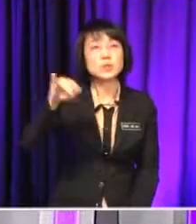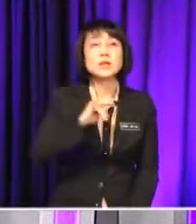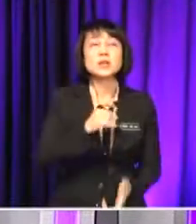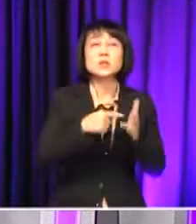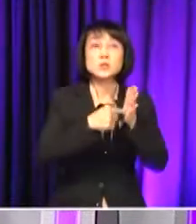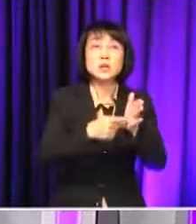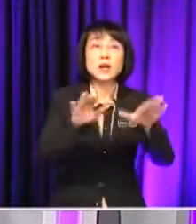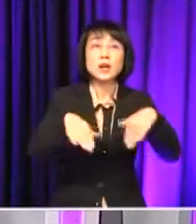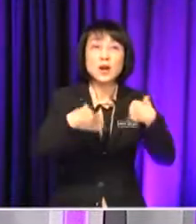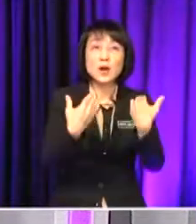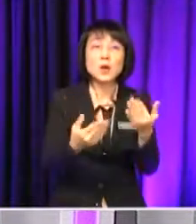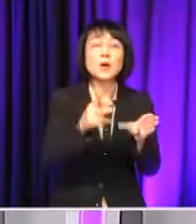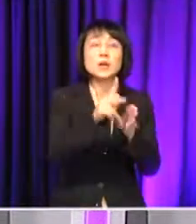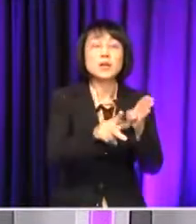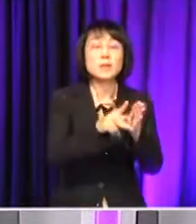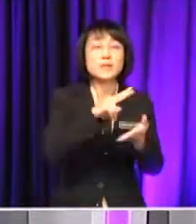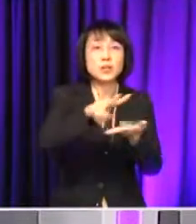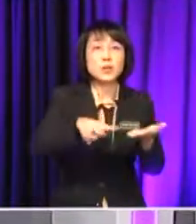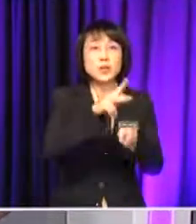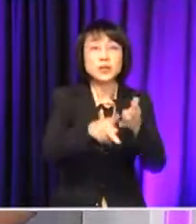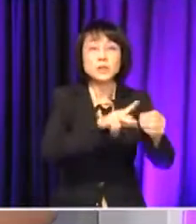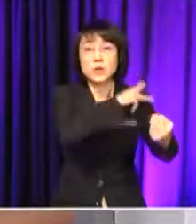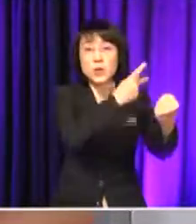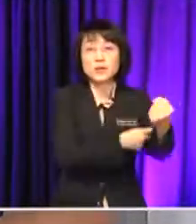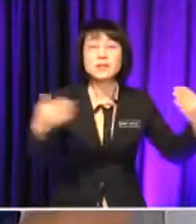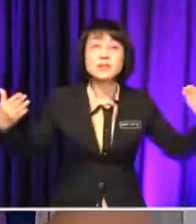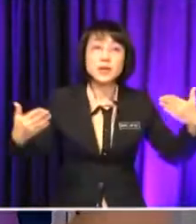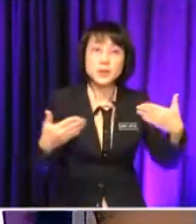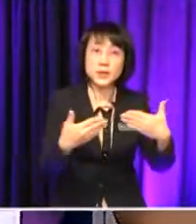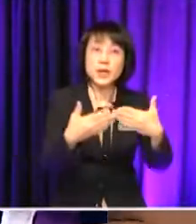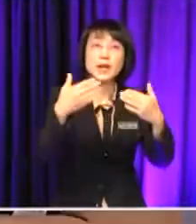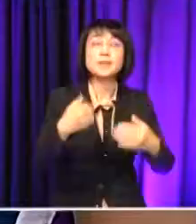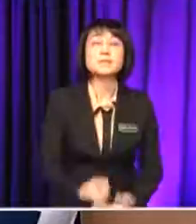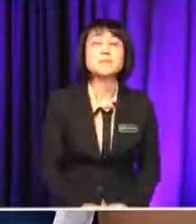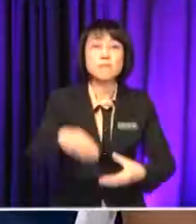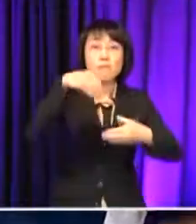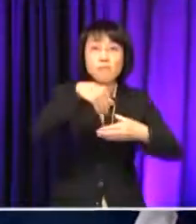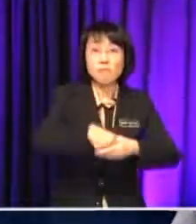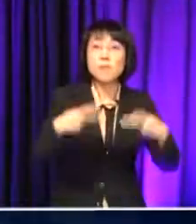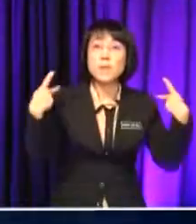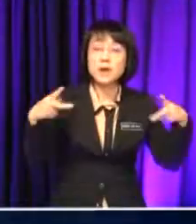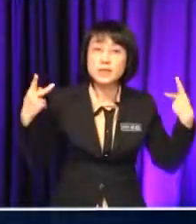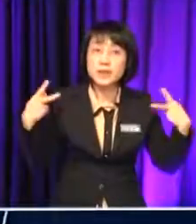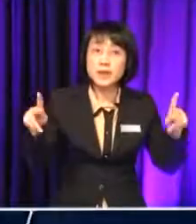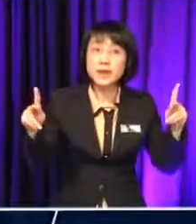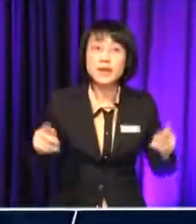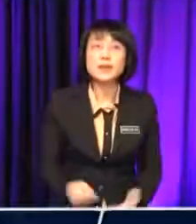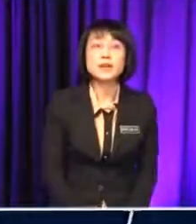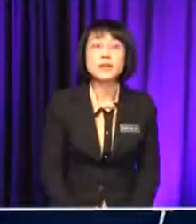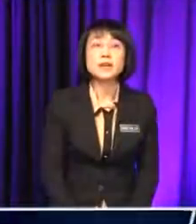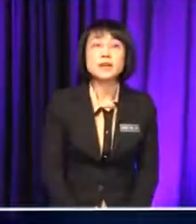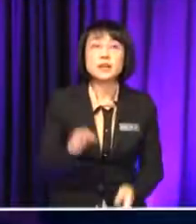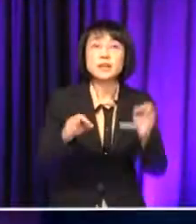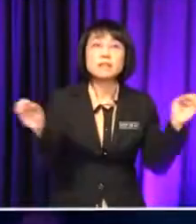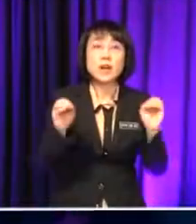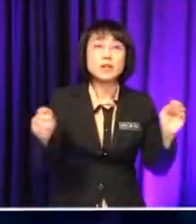tunjukkan bagaimana kabel video dan juga kabel kuasa disambungkan. Di dalam pasaran, kita kalau tak ada kotak